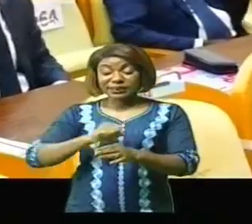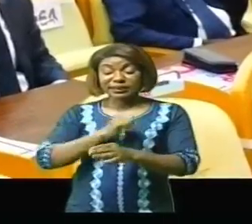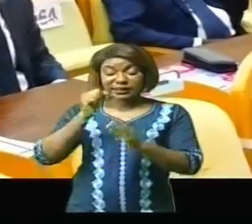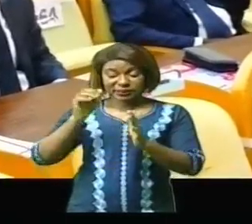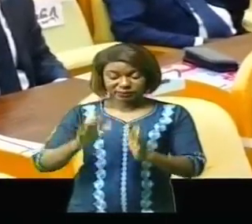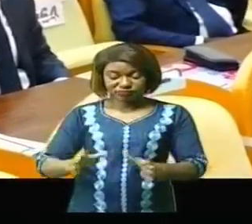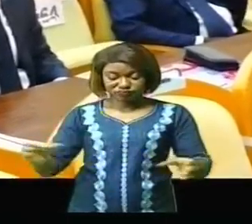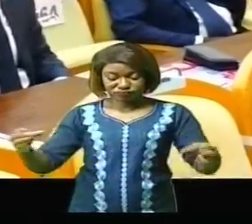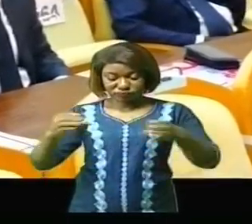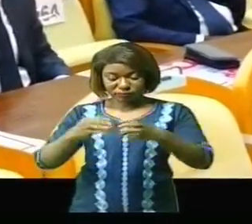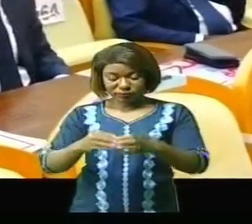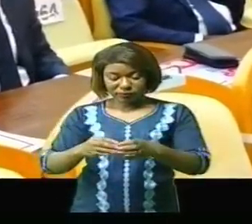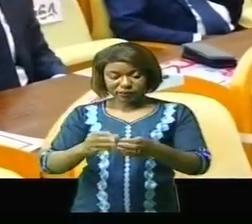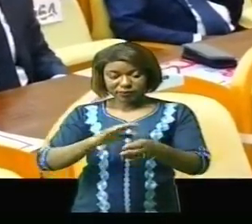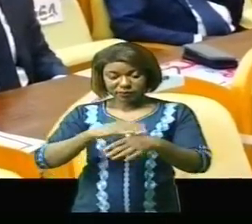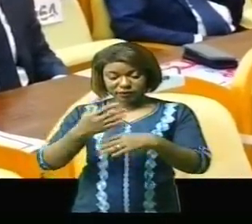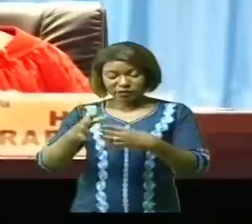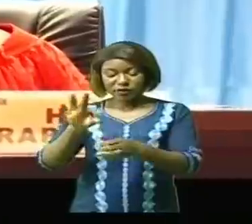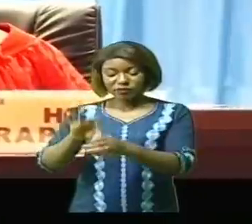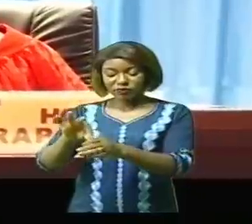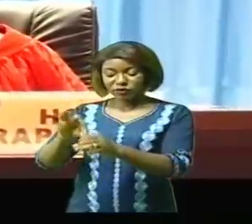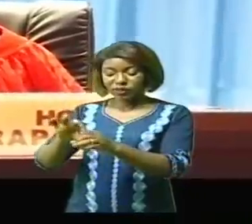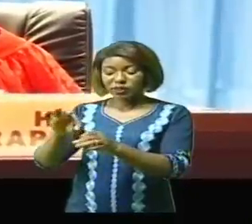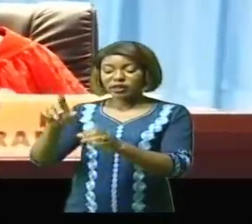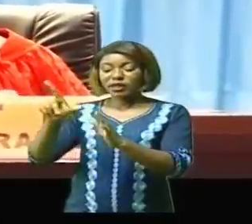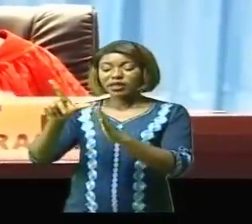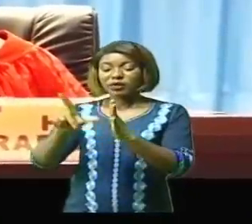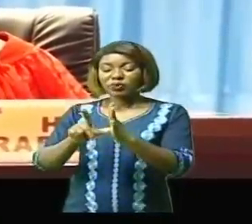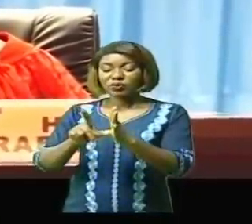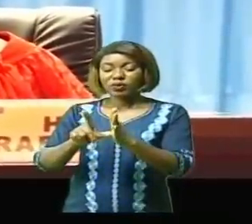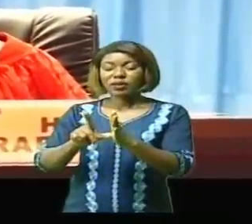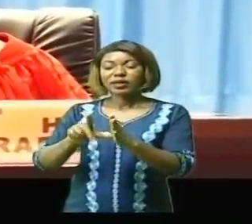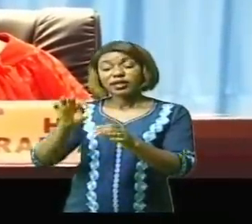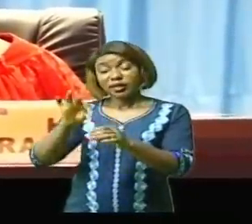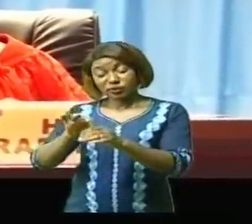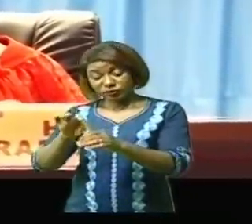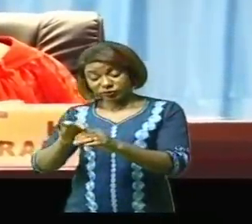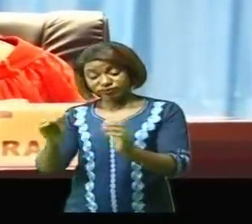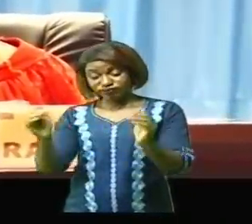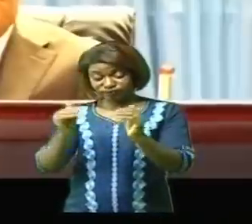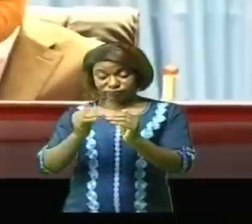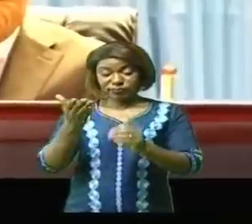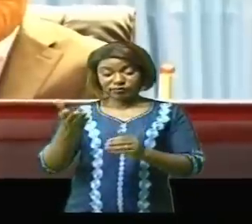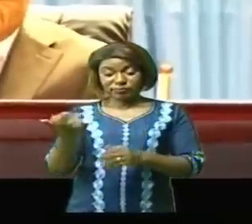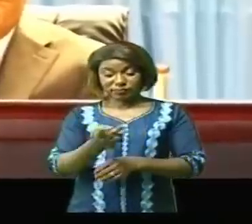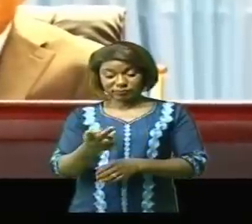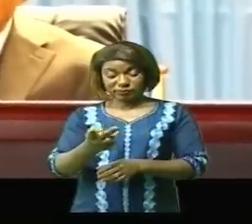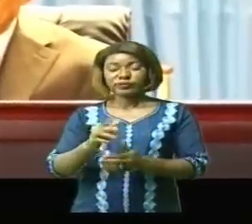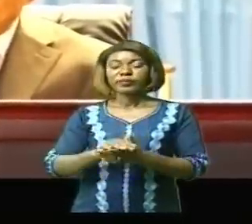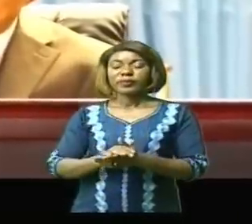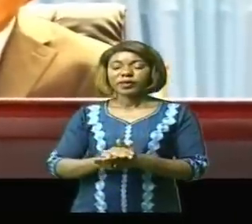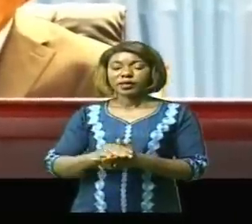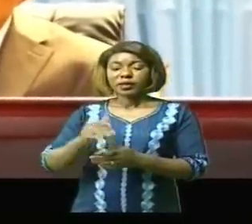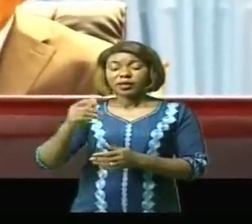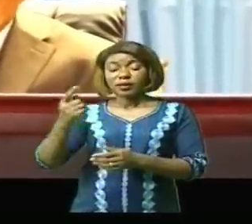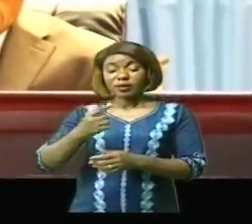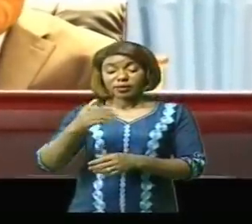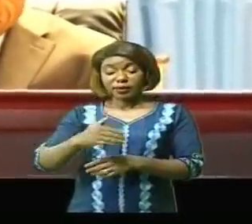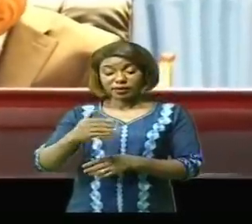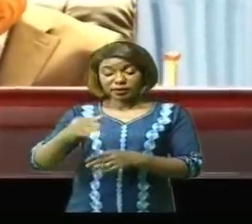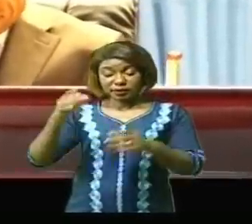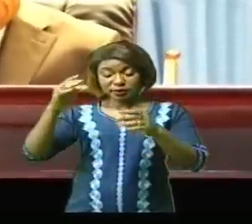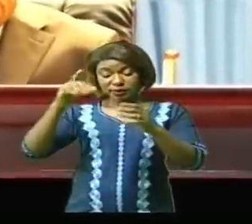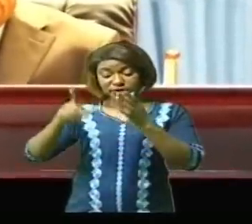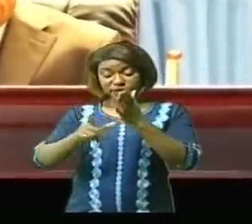divergences apparues lors du vote de la loi électorale en termes non identiques. Sous la houlette du premier vice-président André